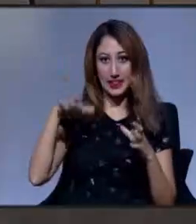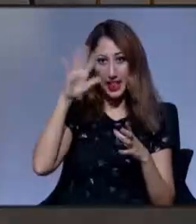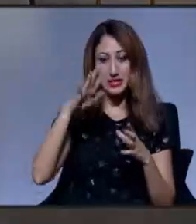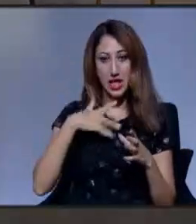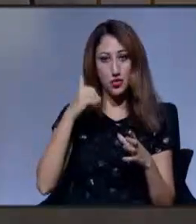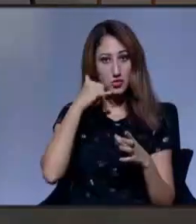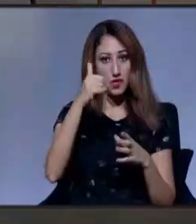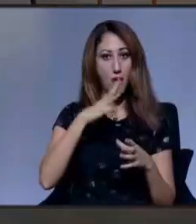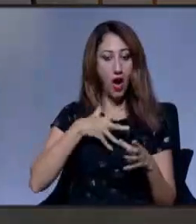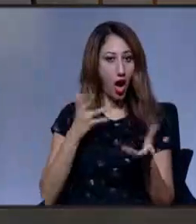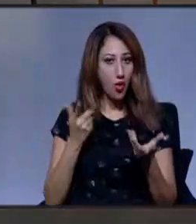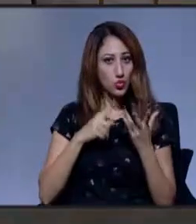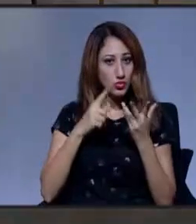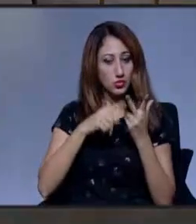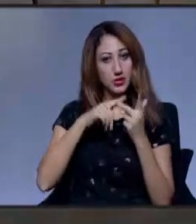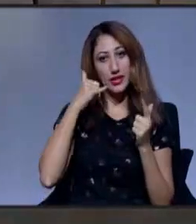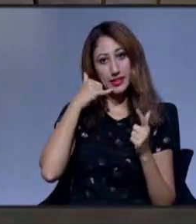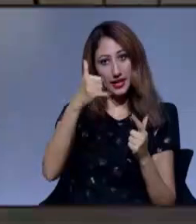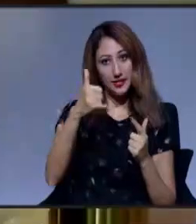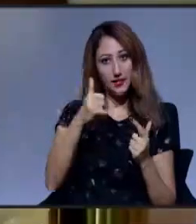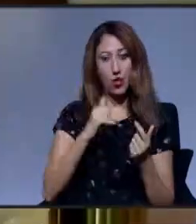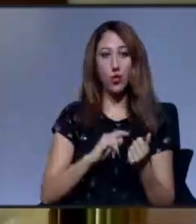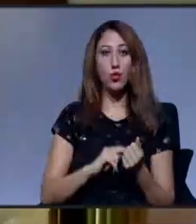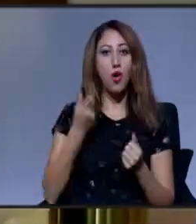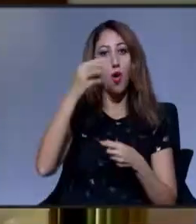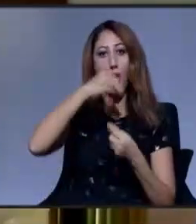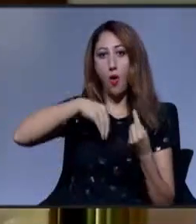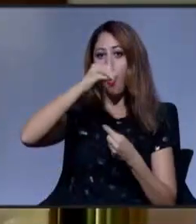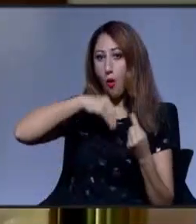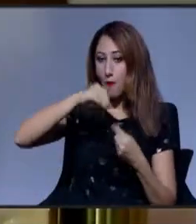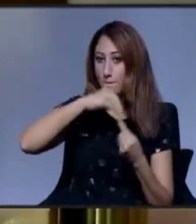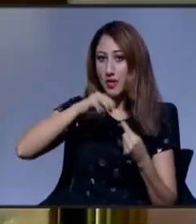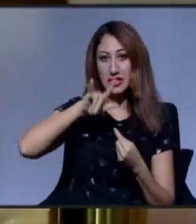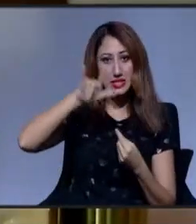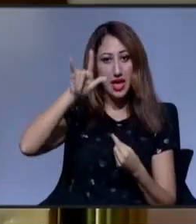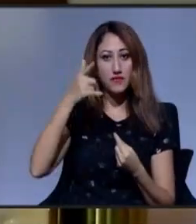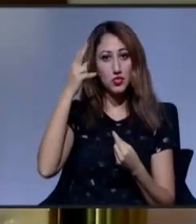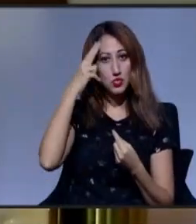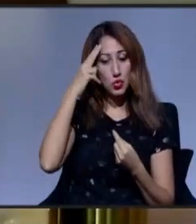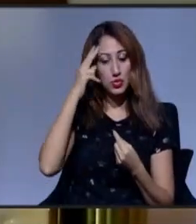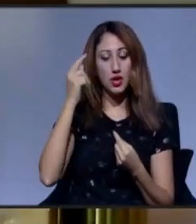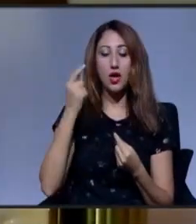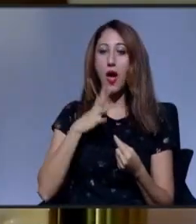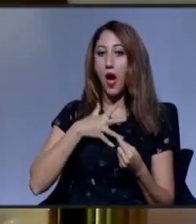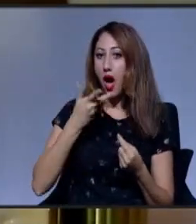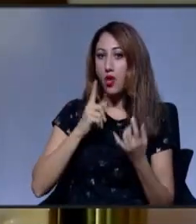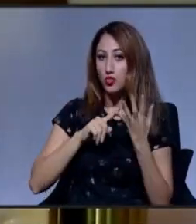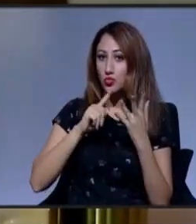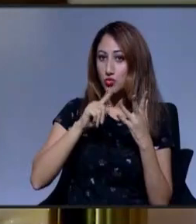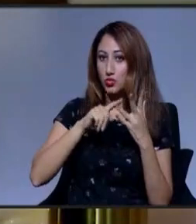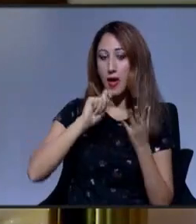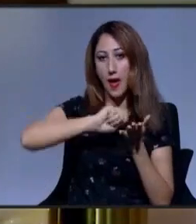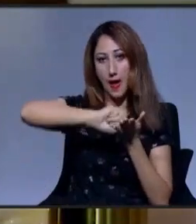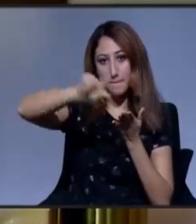المشاهدين، لكن كمان فيما يخص طلبات العمره او اي طلبات تانية برضو ممكن جدا حضراتكم كل واحد